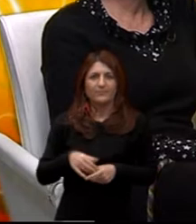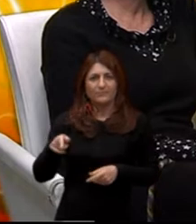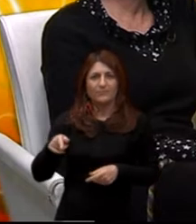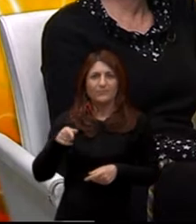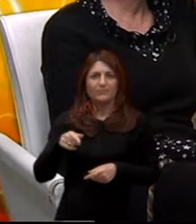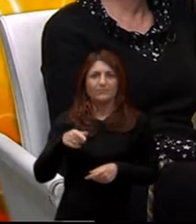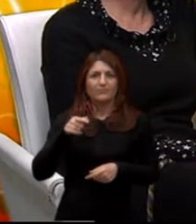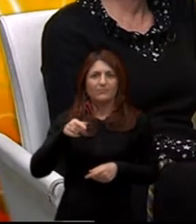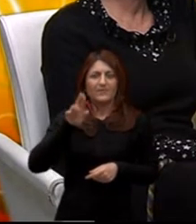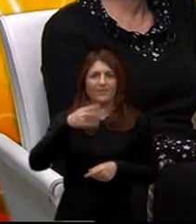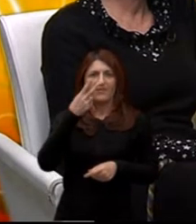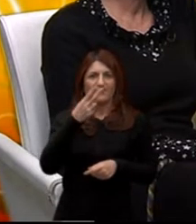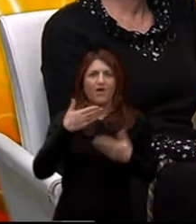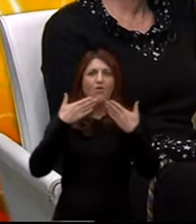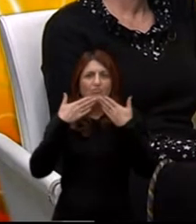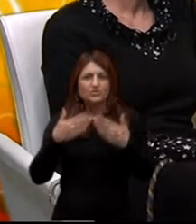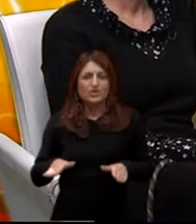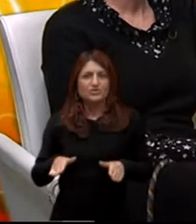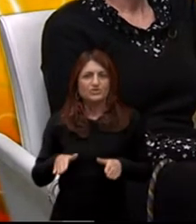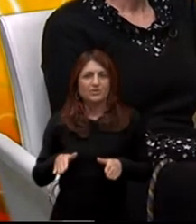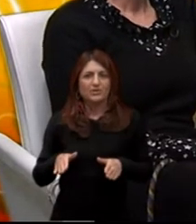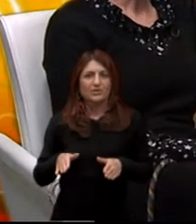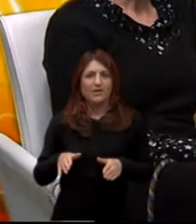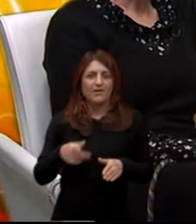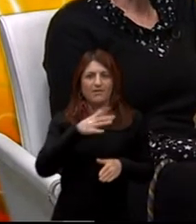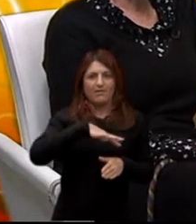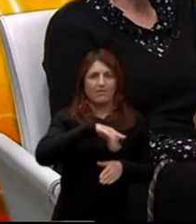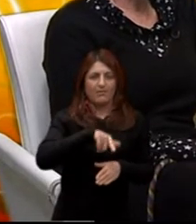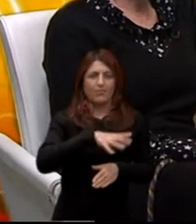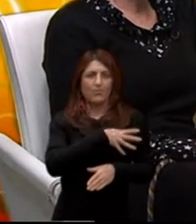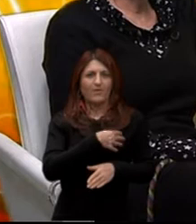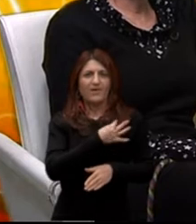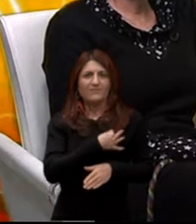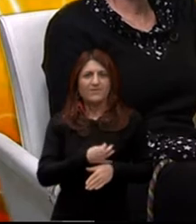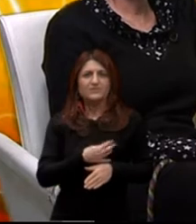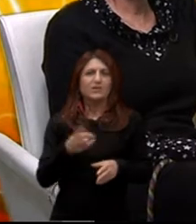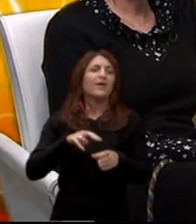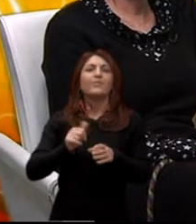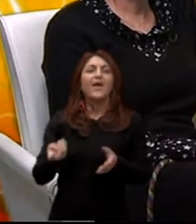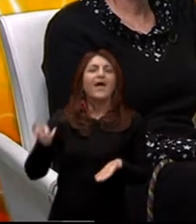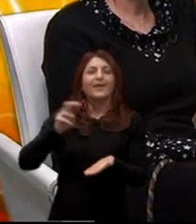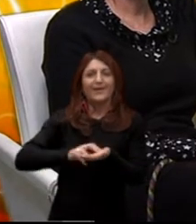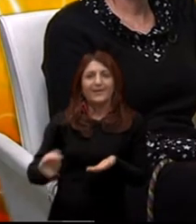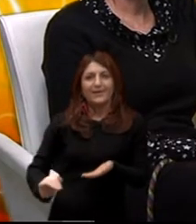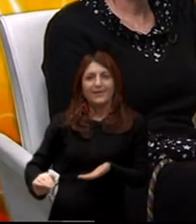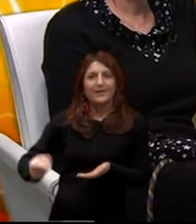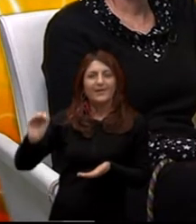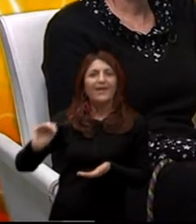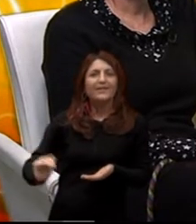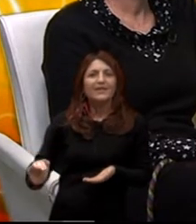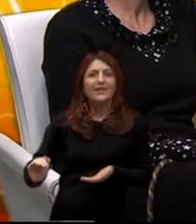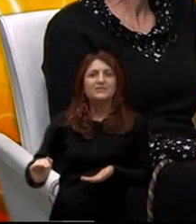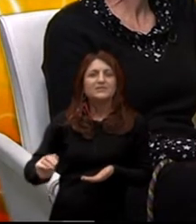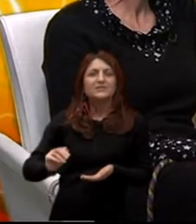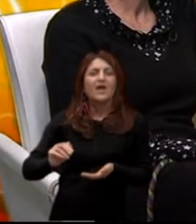za sve dobne skupine. I po tome smo isto jedini u Hrvatskoj, jer zapravo obuhvaćamo od najranijeg djetinjstva djecu do